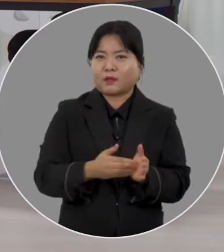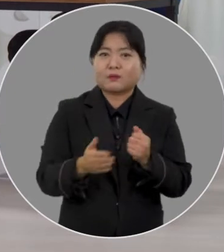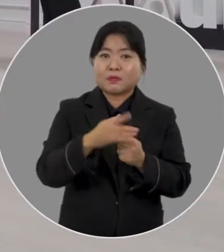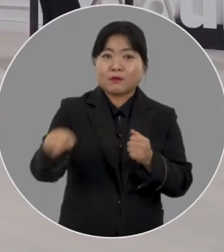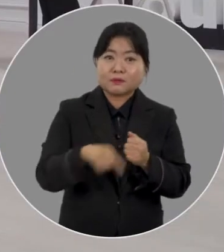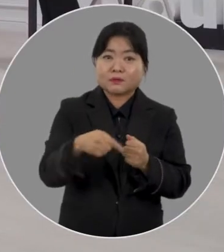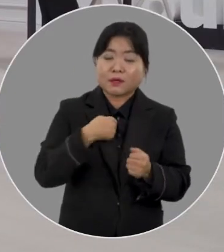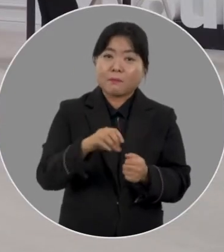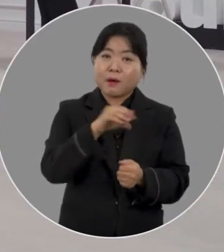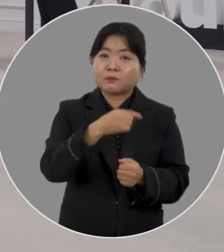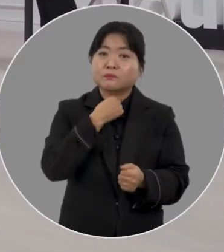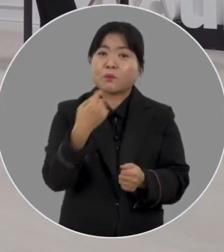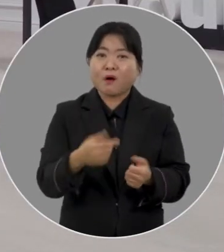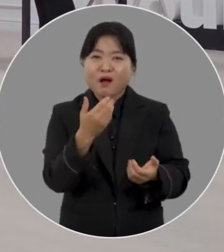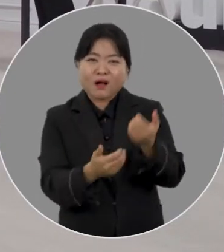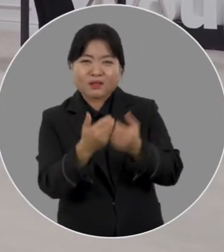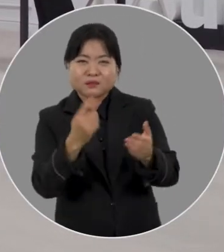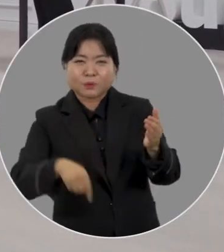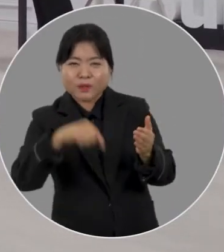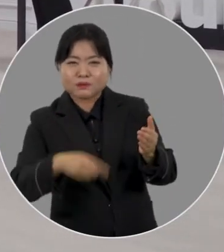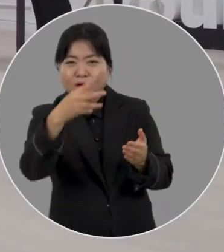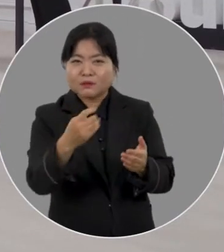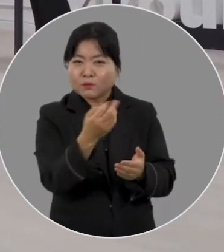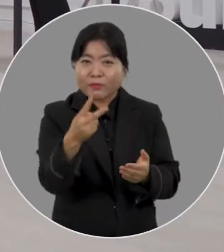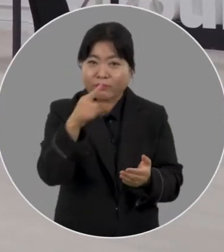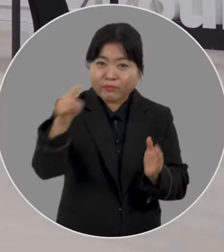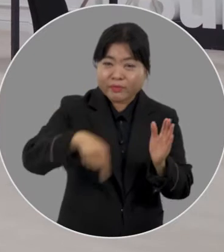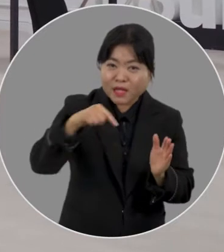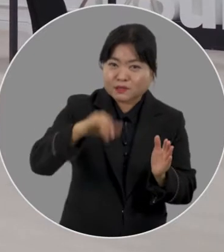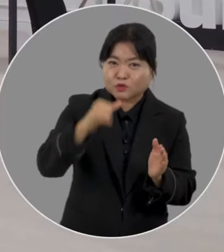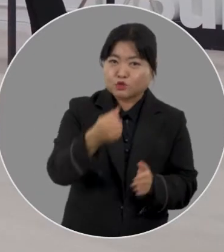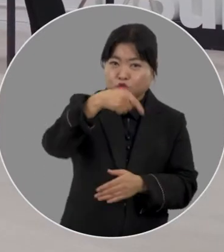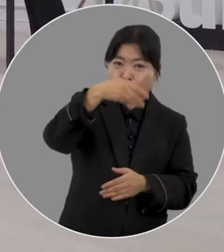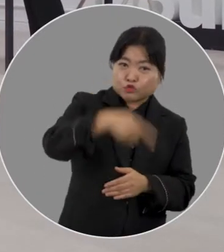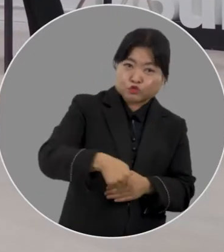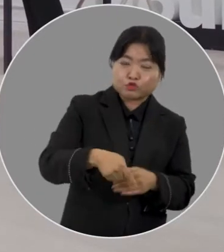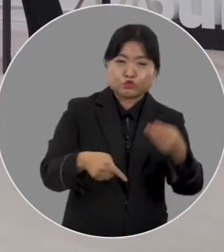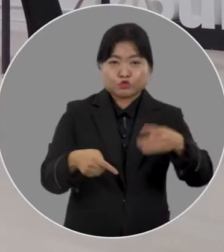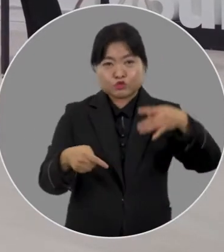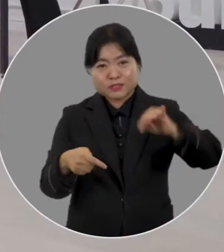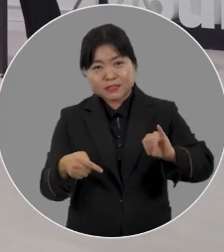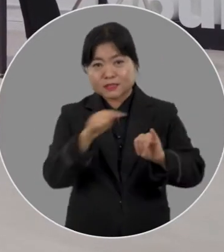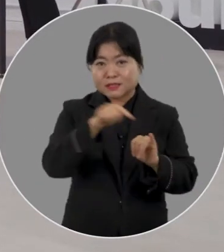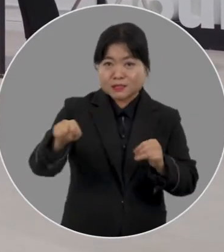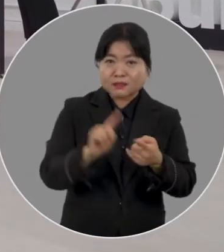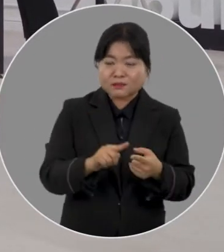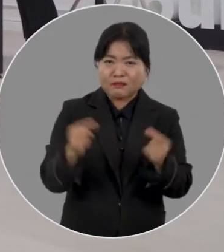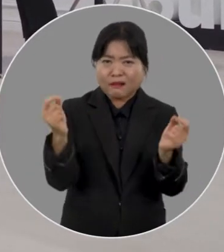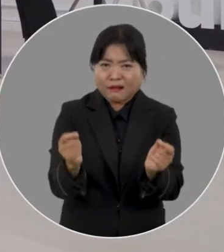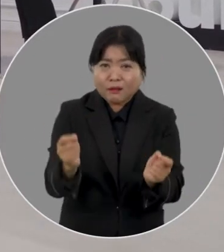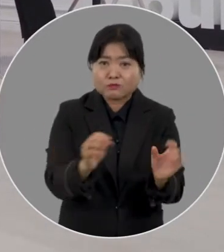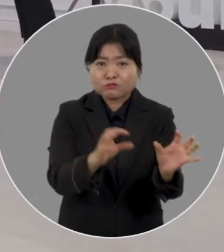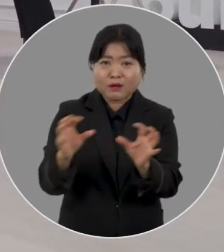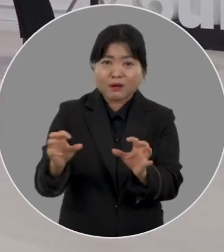싶은 것은 그 갈등 속에서 사실 루안다에 있었던 후투나 투치나 시대에 따라서 인접 국가로